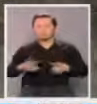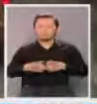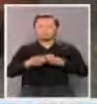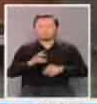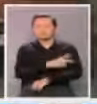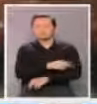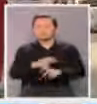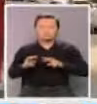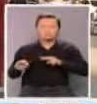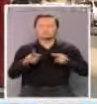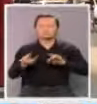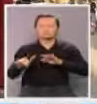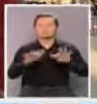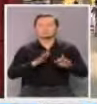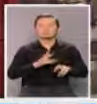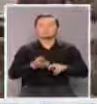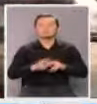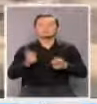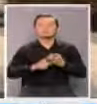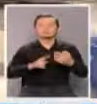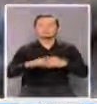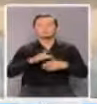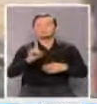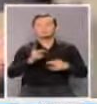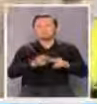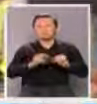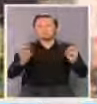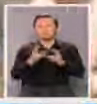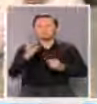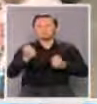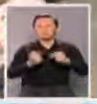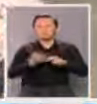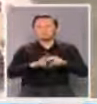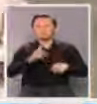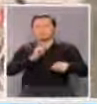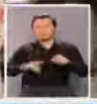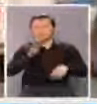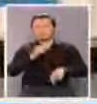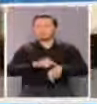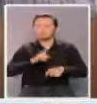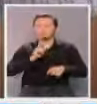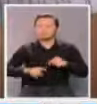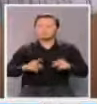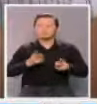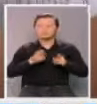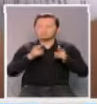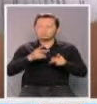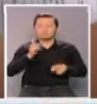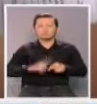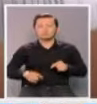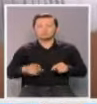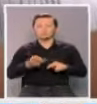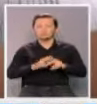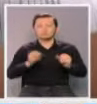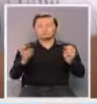организовали рейд. Цель мероприятия – обратить внимание общества на то, что пожарная машина должна вовремя и без препятствий прибыть на место вызова. Работники